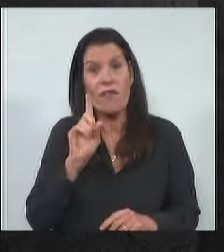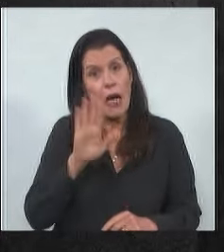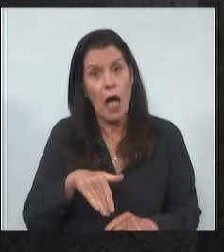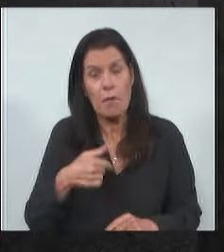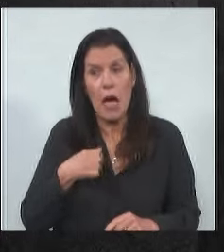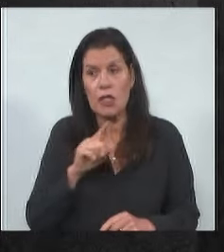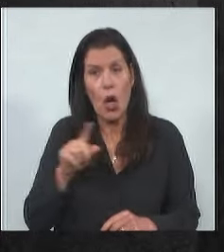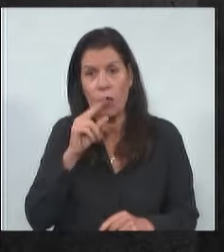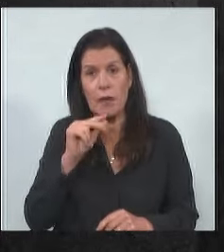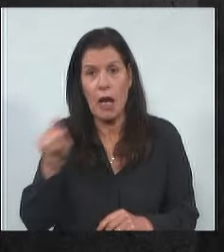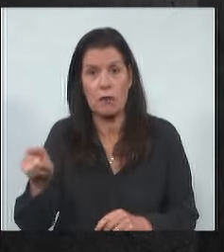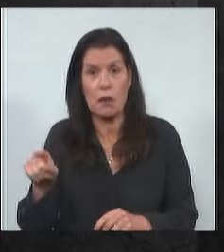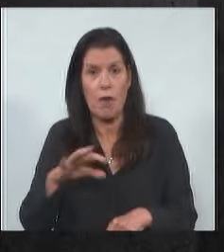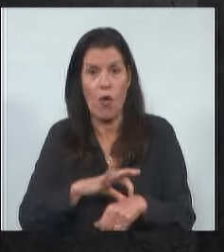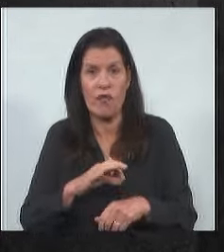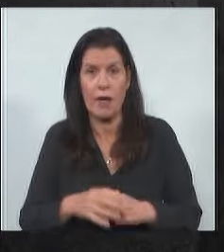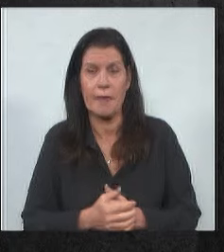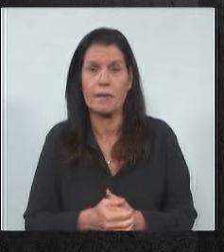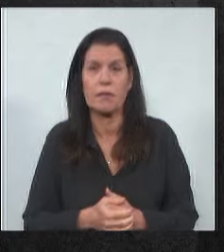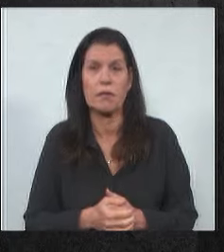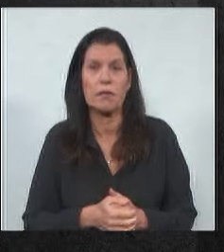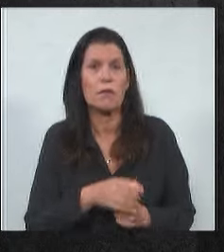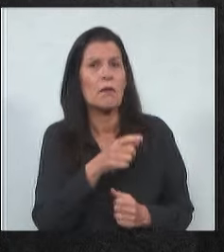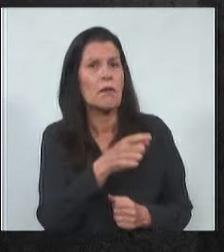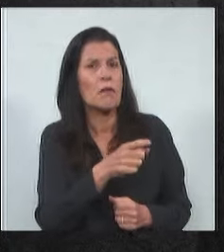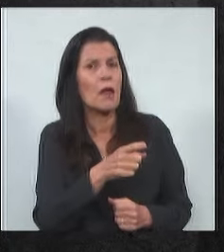איתך, נכון? אז הוא טען שאתה אמרת לו שהרופא